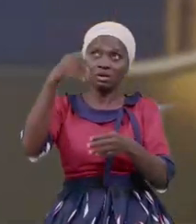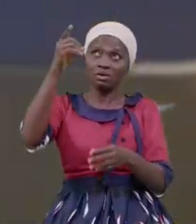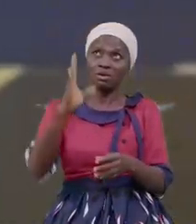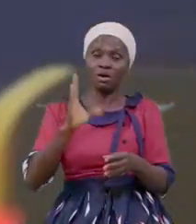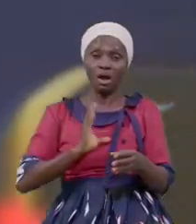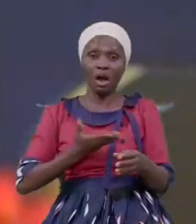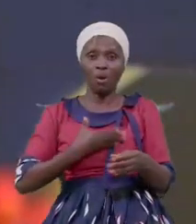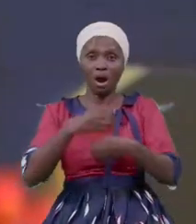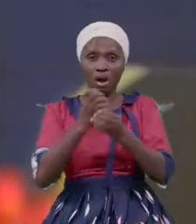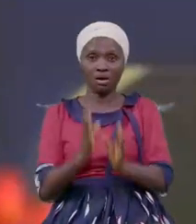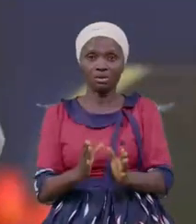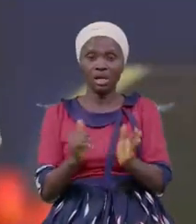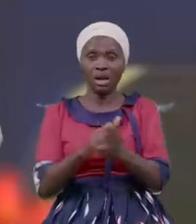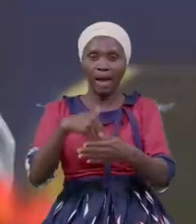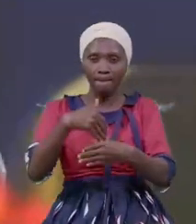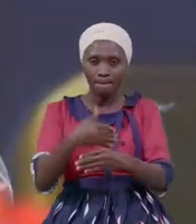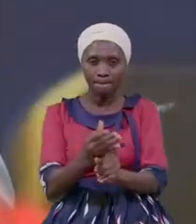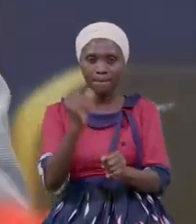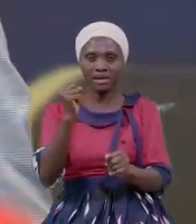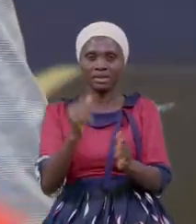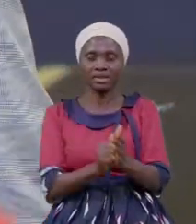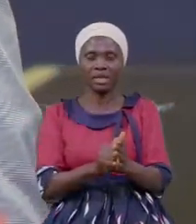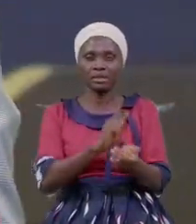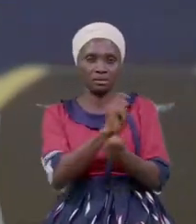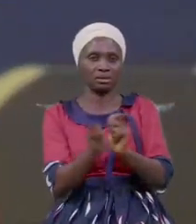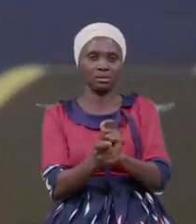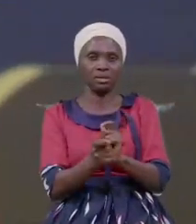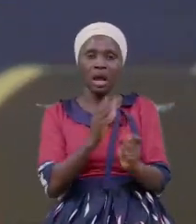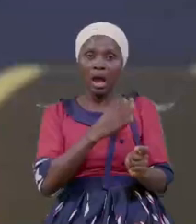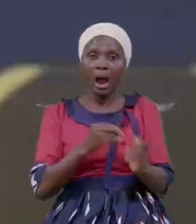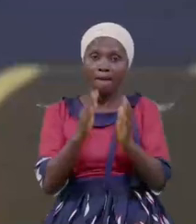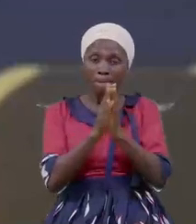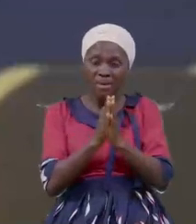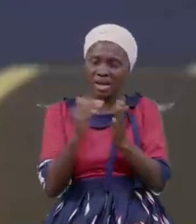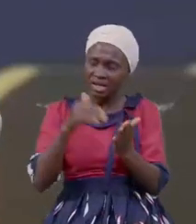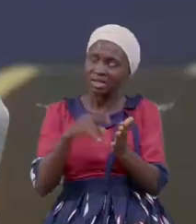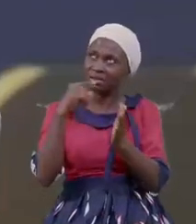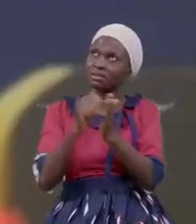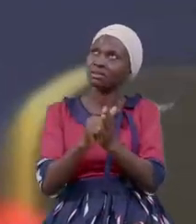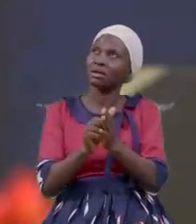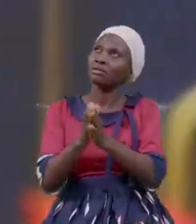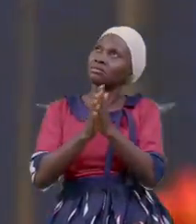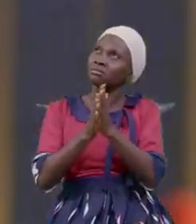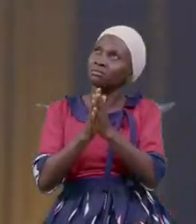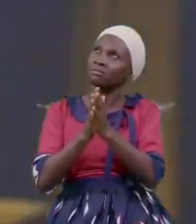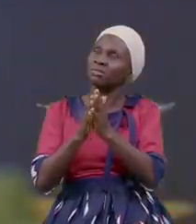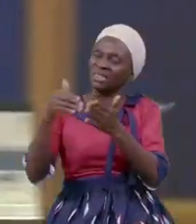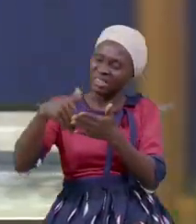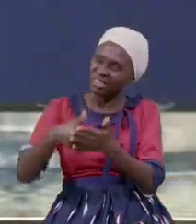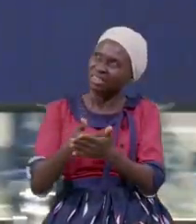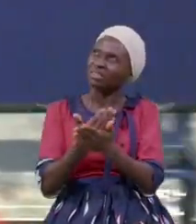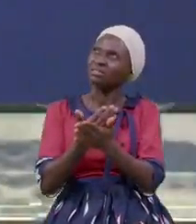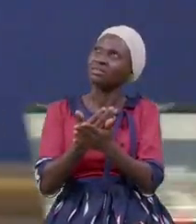tout point de vue c'est le créateur qui apporte ce changement il dit renouvelle en moi un esprit bien disposé penseer à